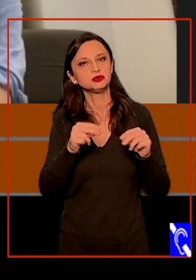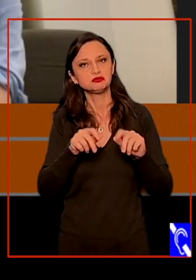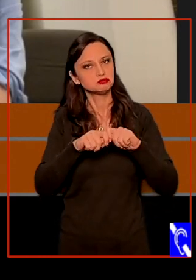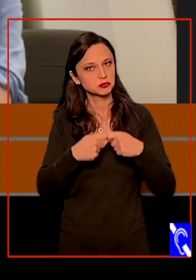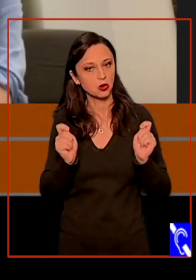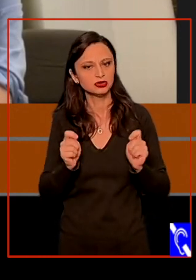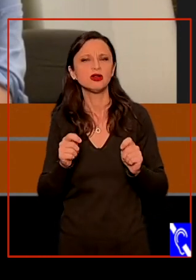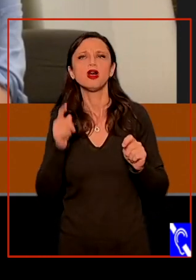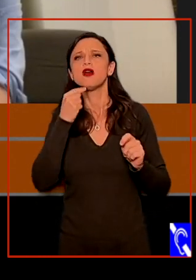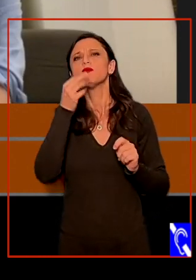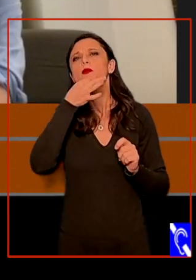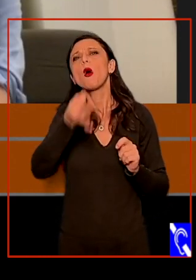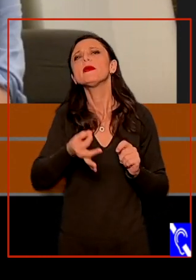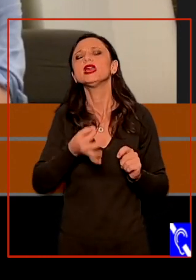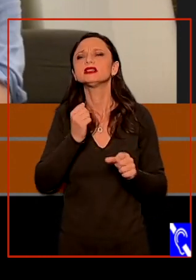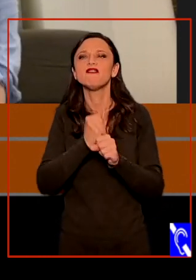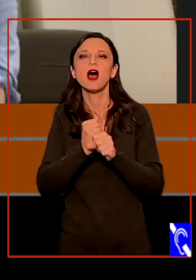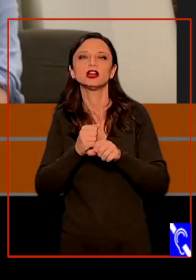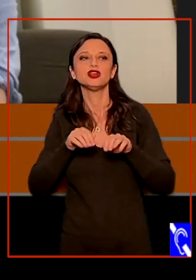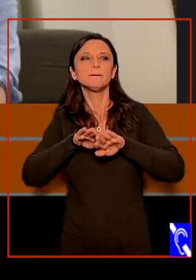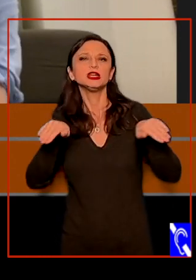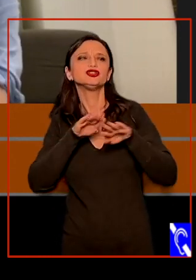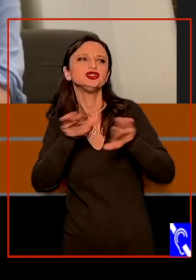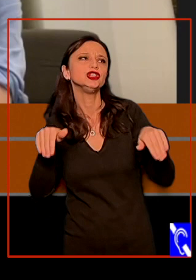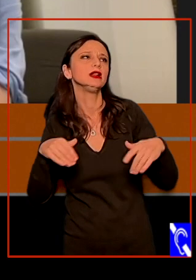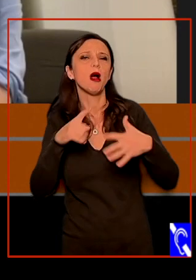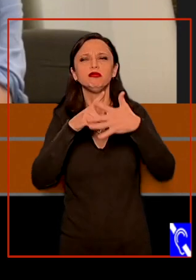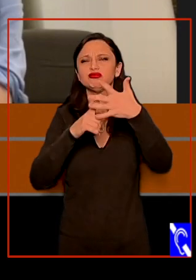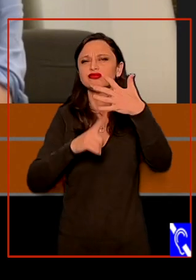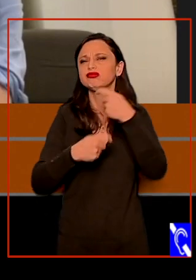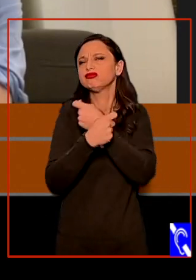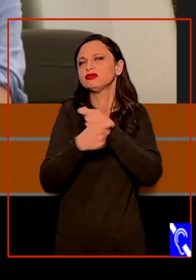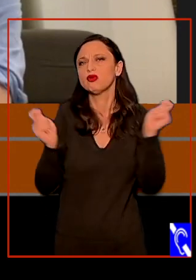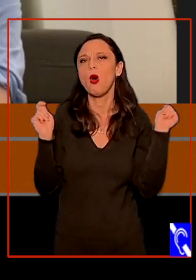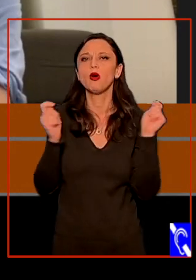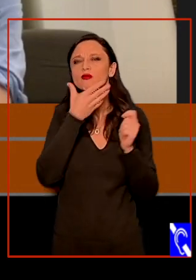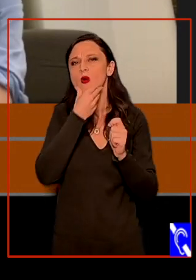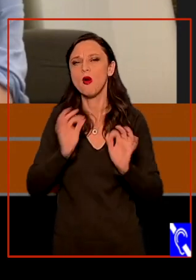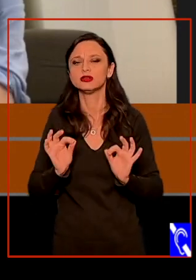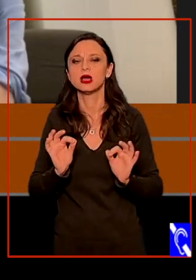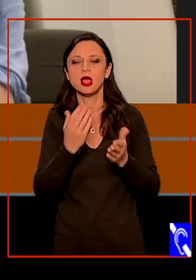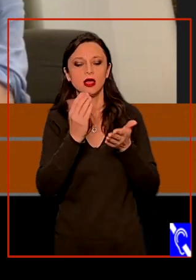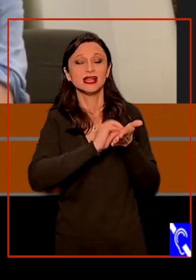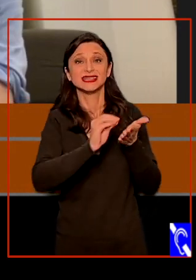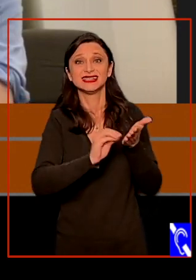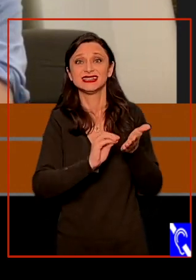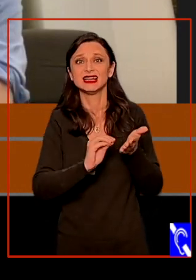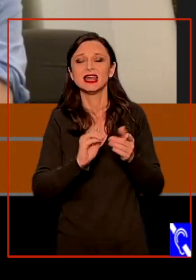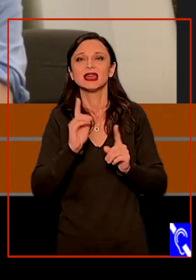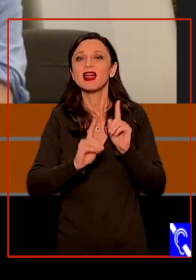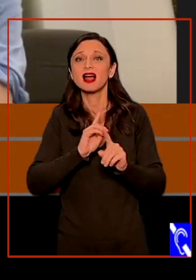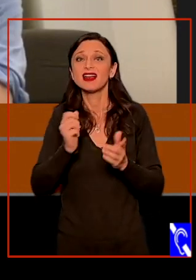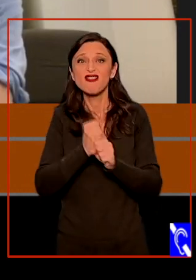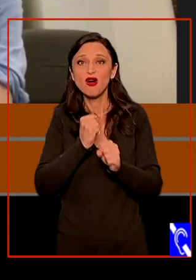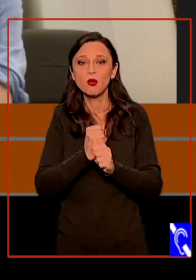face piscină și nu știu ce, noi nu facem absolut nimic. Nouă, pe hârtia aia pe care am scris, ni se dă dreptul